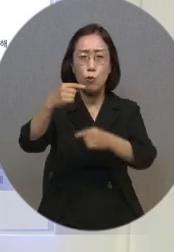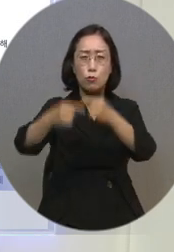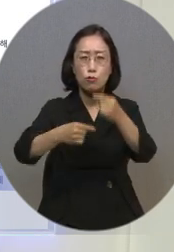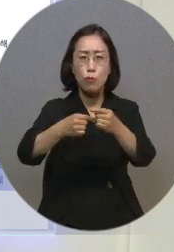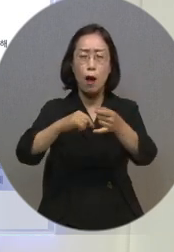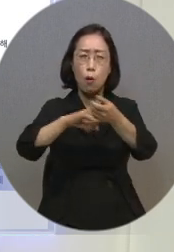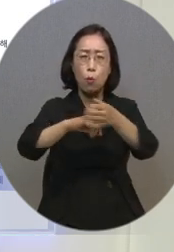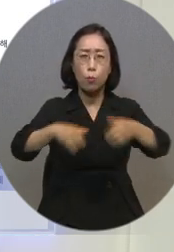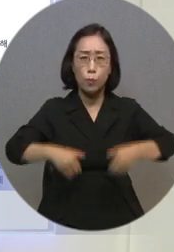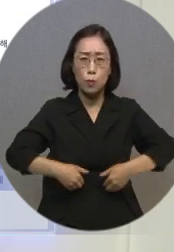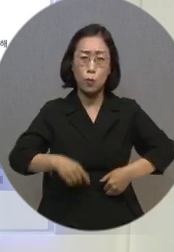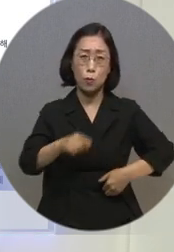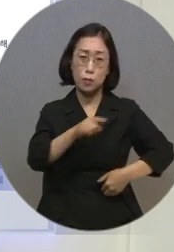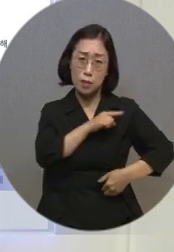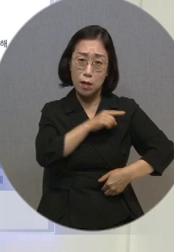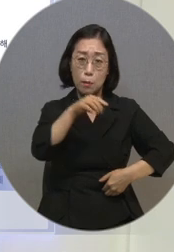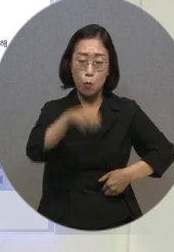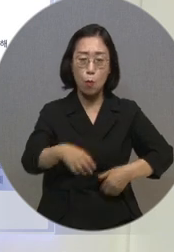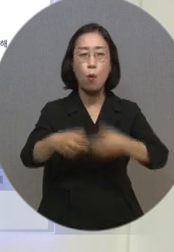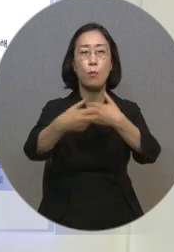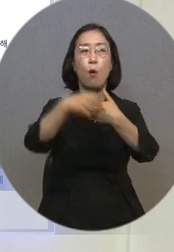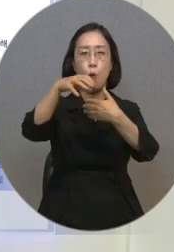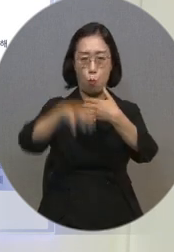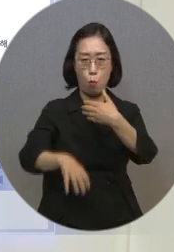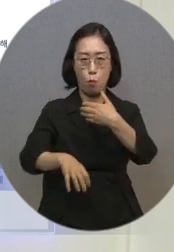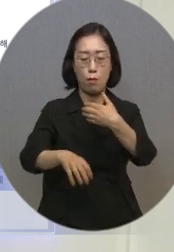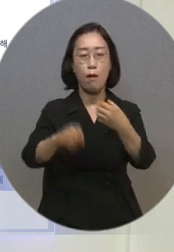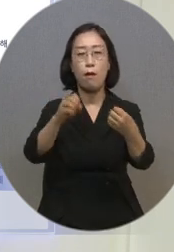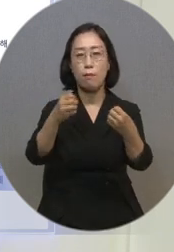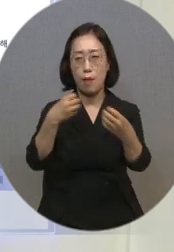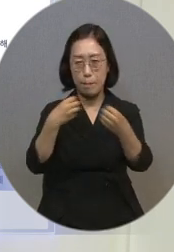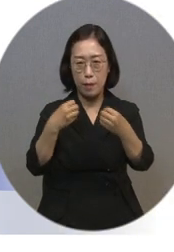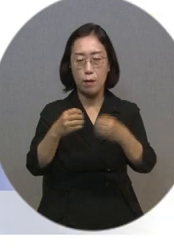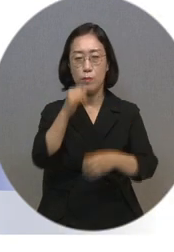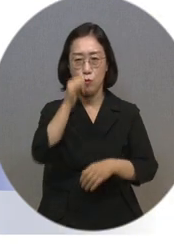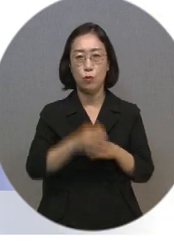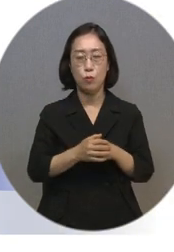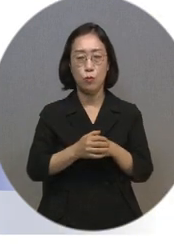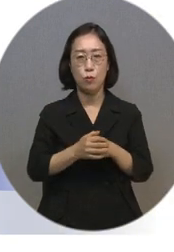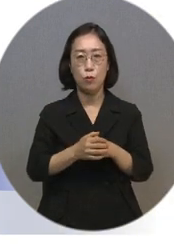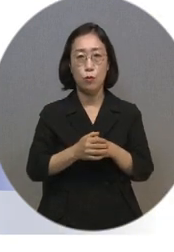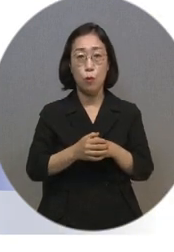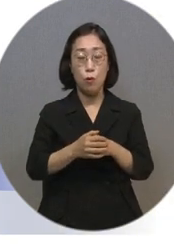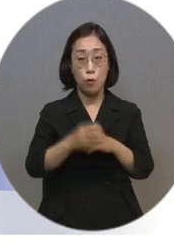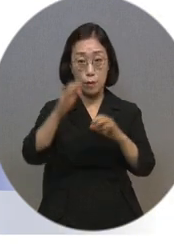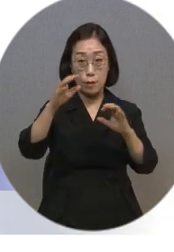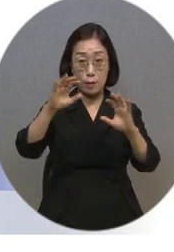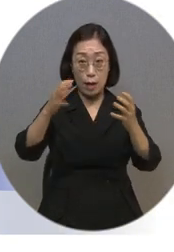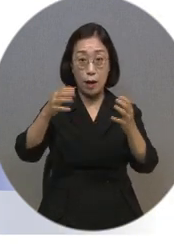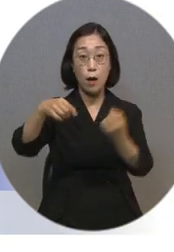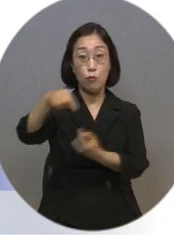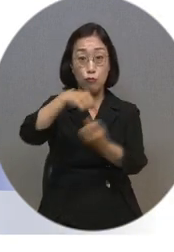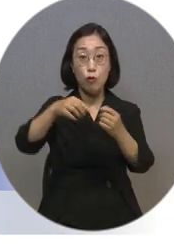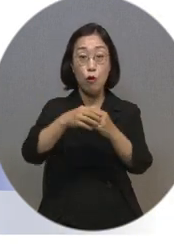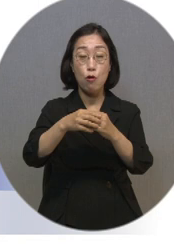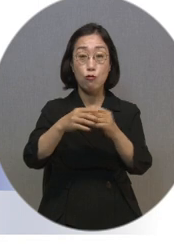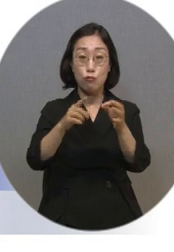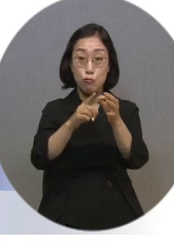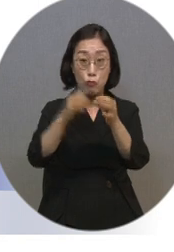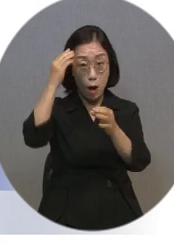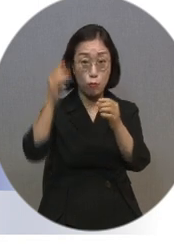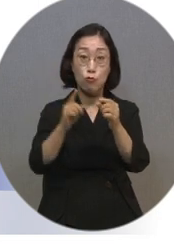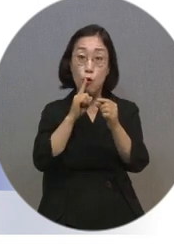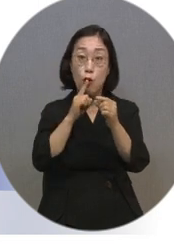가장 필요한 곳으로 의료기관을 꼽았다는 내용의 기사입니다. 국립국어원이 농아인의 날을 맞아